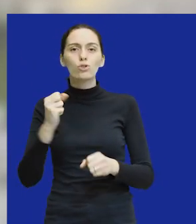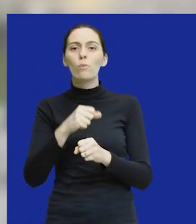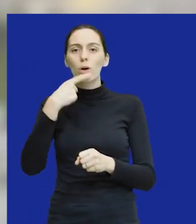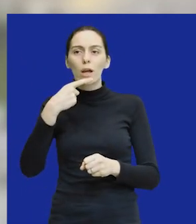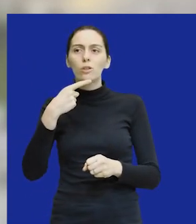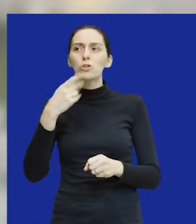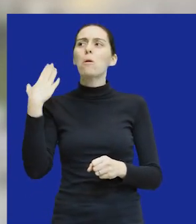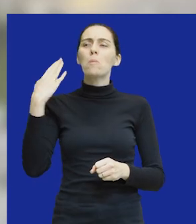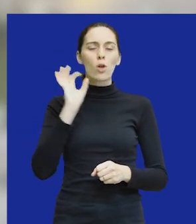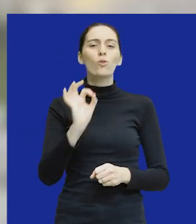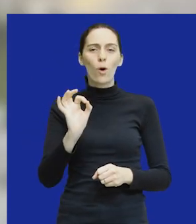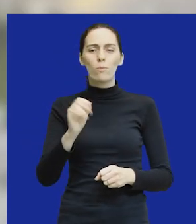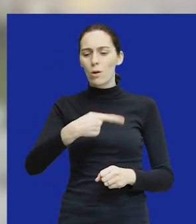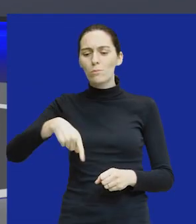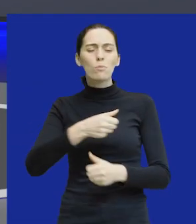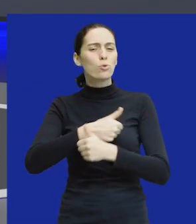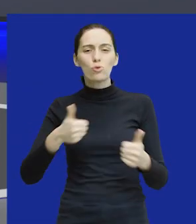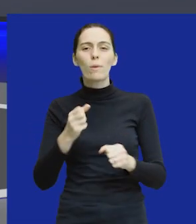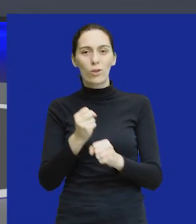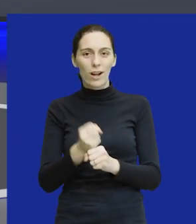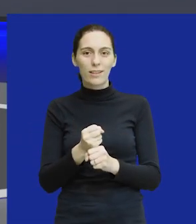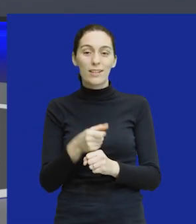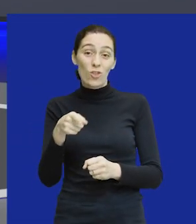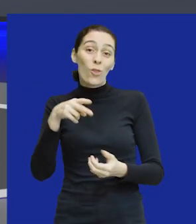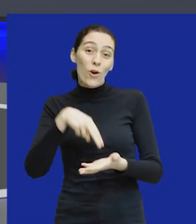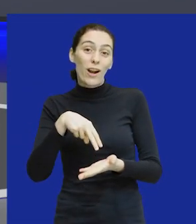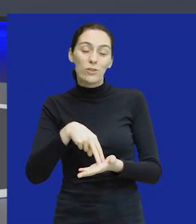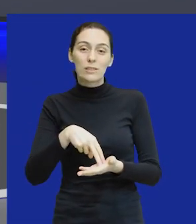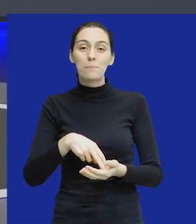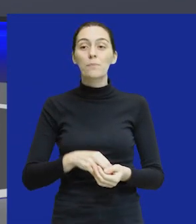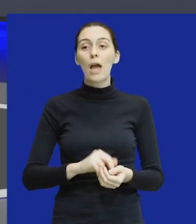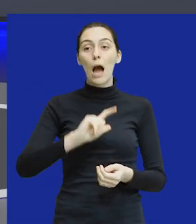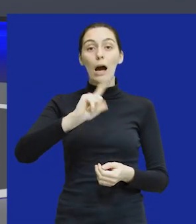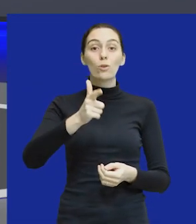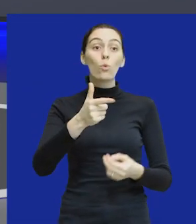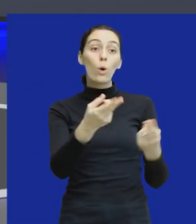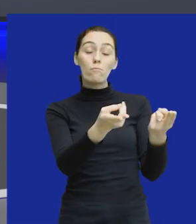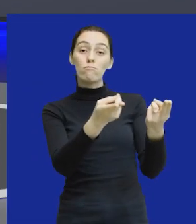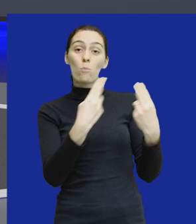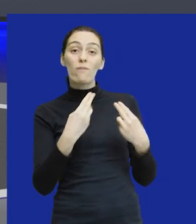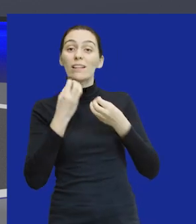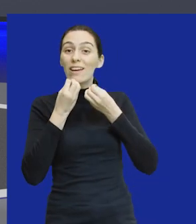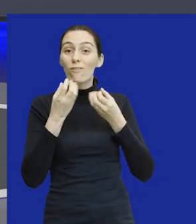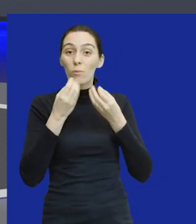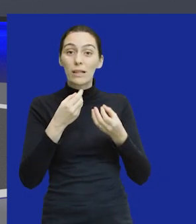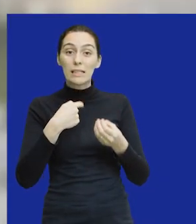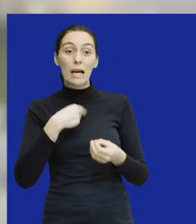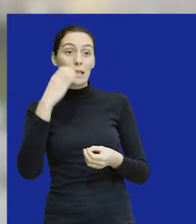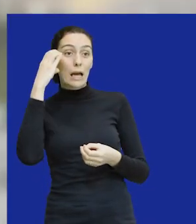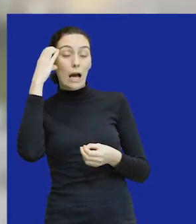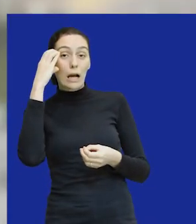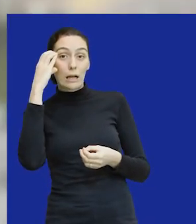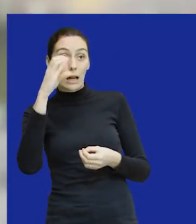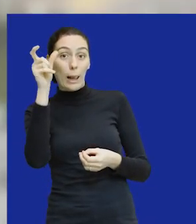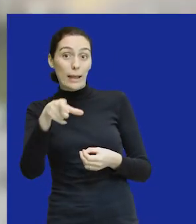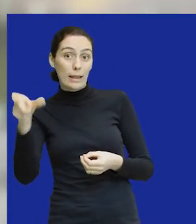reći, bilo je dobro, super smo odradili, to je ta radost. A druga je taj nekakav feedback koji dobivam od gledatelja, koji kad